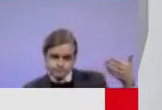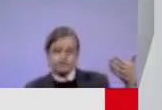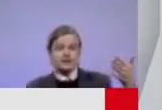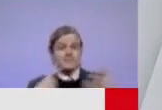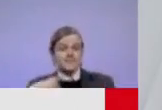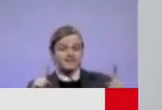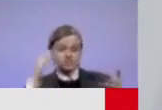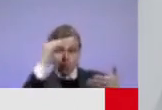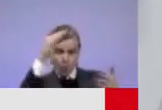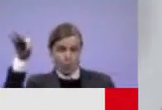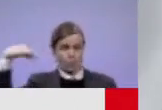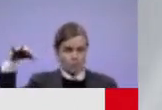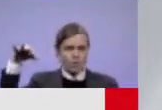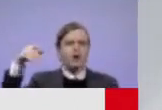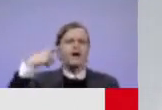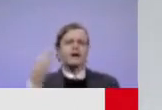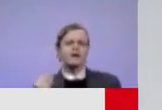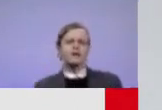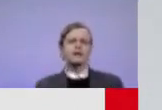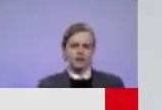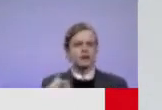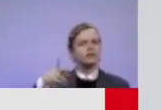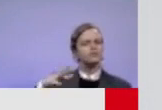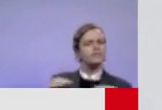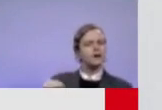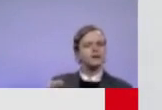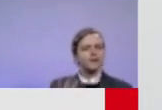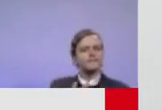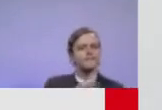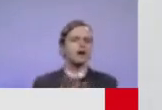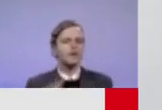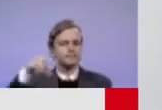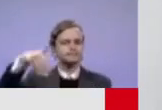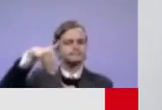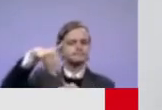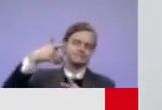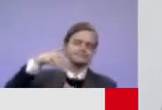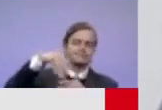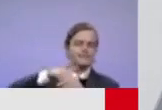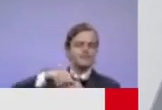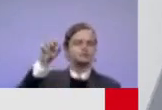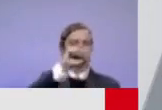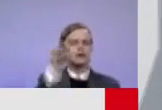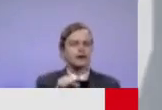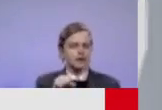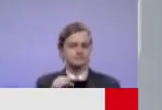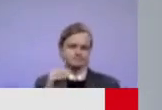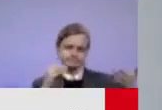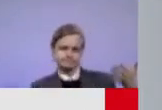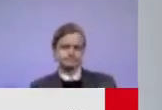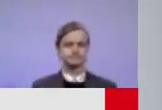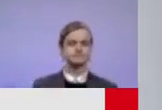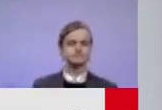manifestul electoral pe care îl vom vota mai târziu în cursul zilei de astăzi. Și acum voi spune câteva cuvinte în